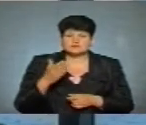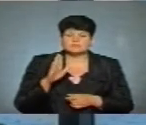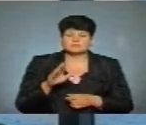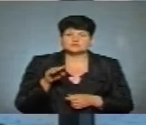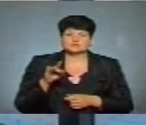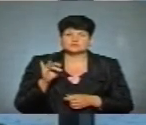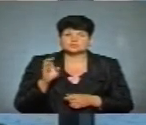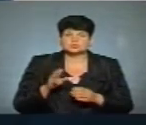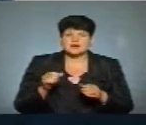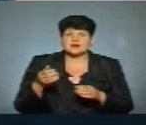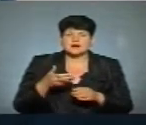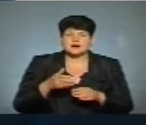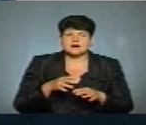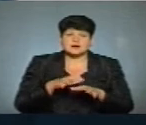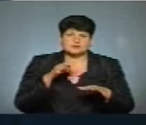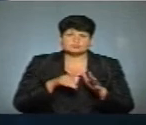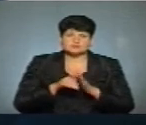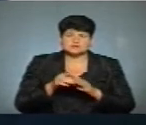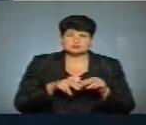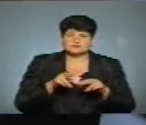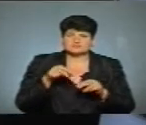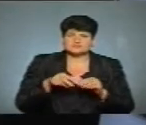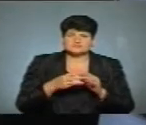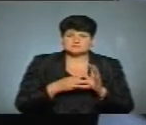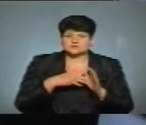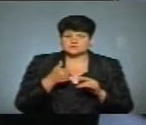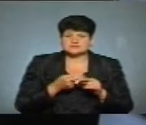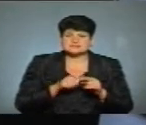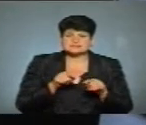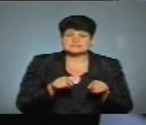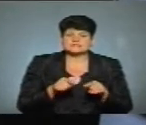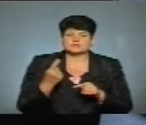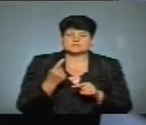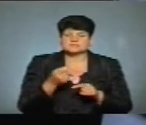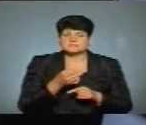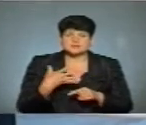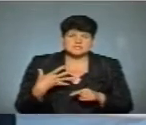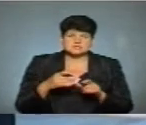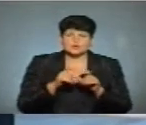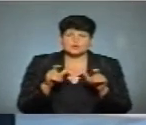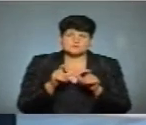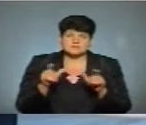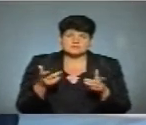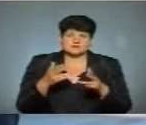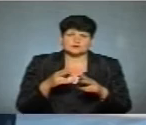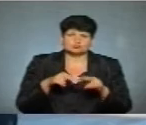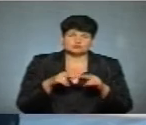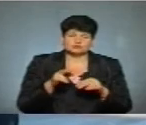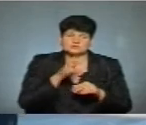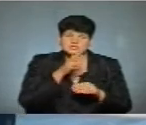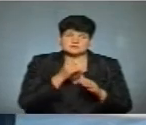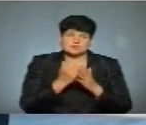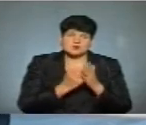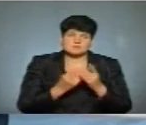Каже, арену почали будувати у 2018 році. Зараз цей об'єкт – один із 15 на Тернопільщині, які будують під час програми